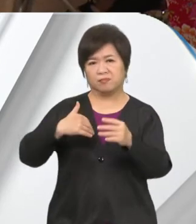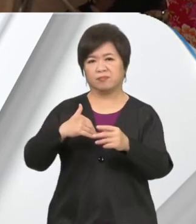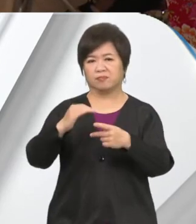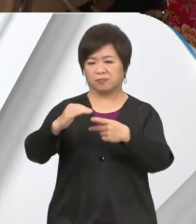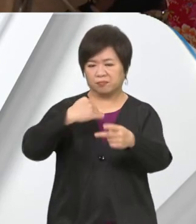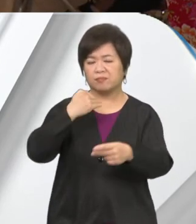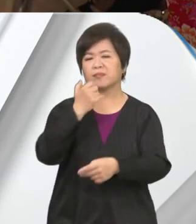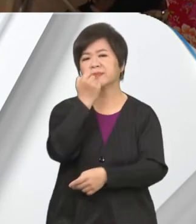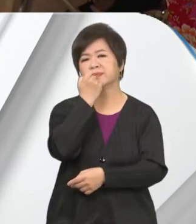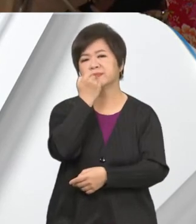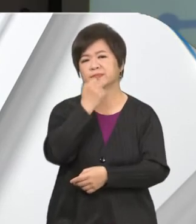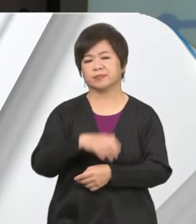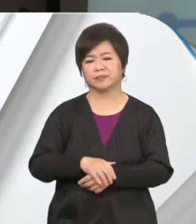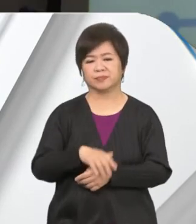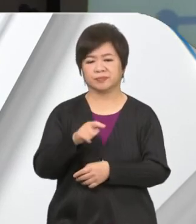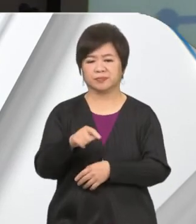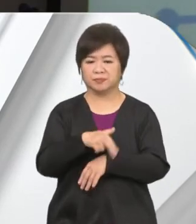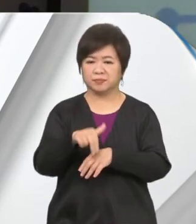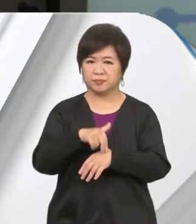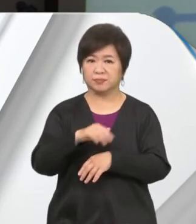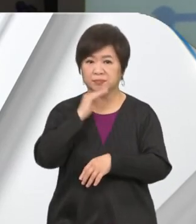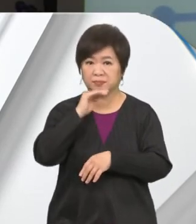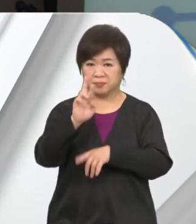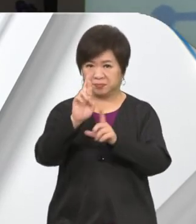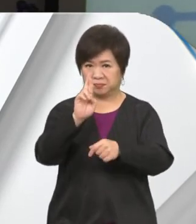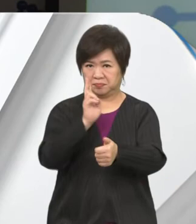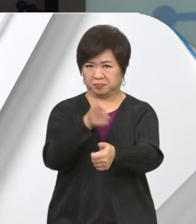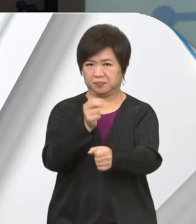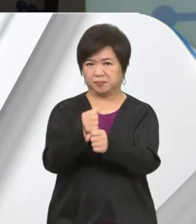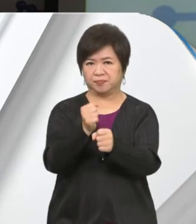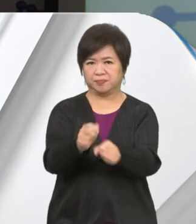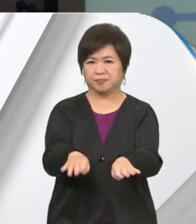教育局，起个工厂完成年尾会冒出去，